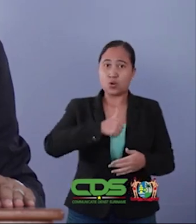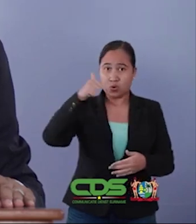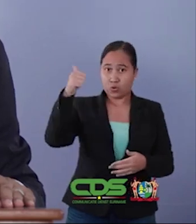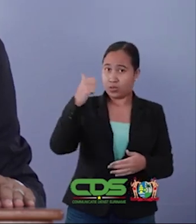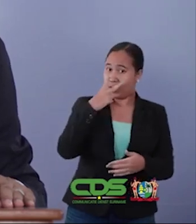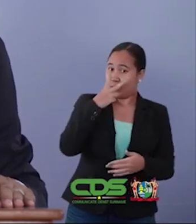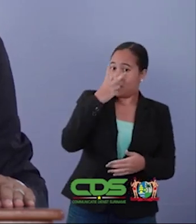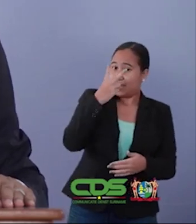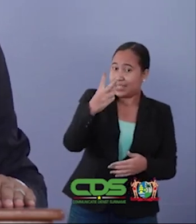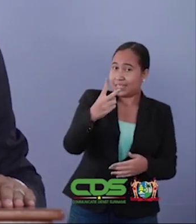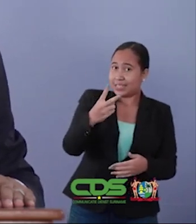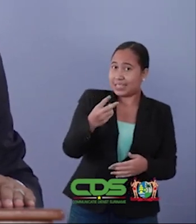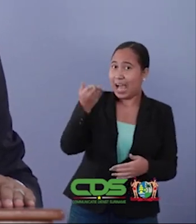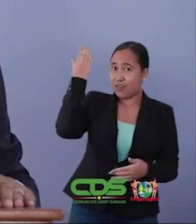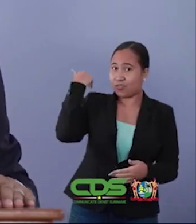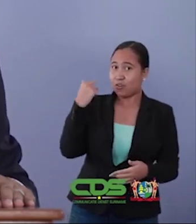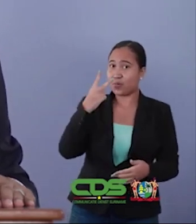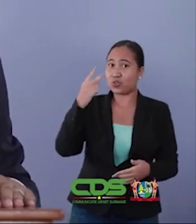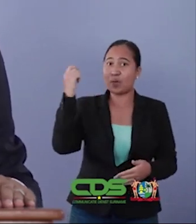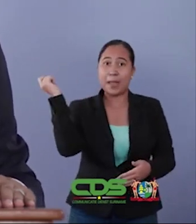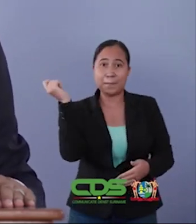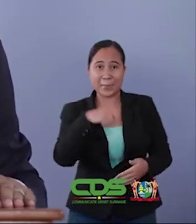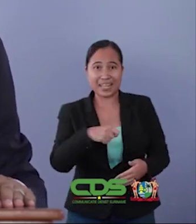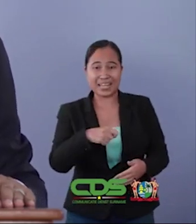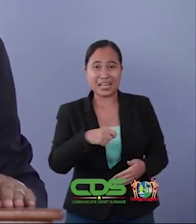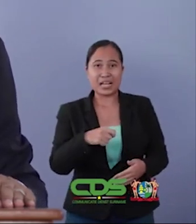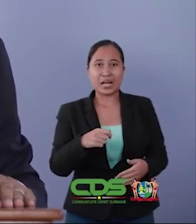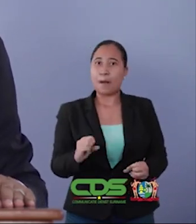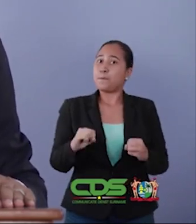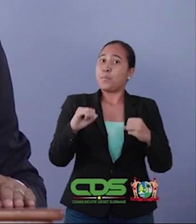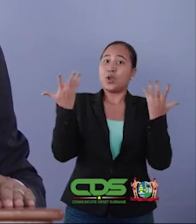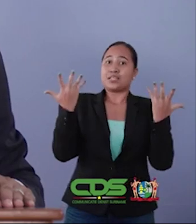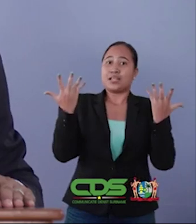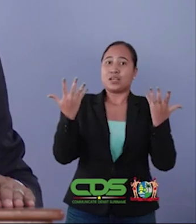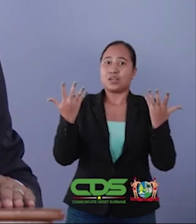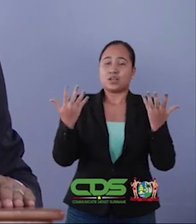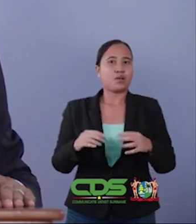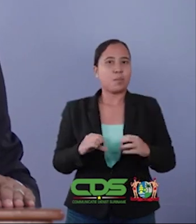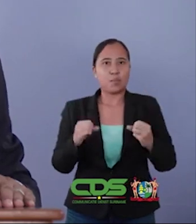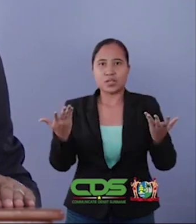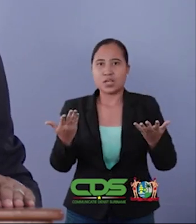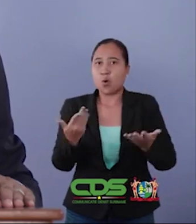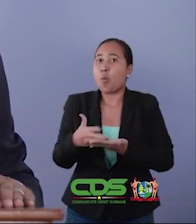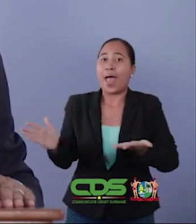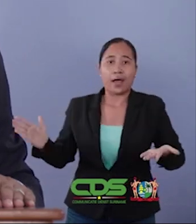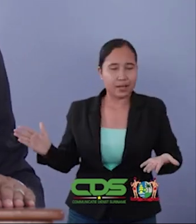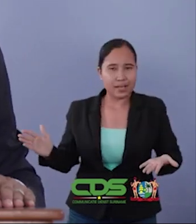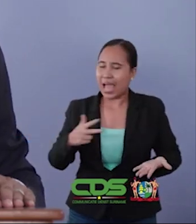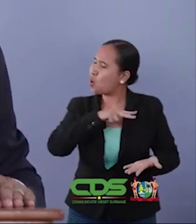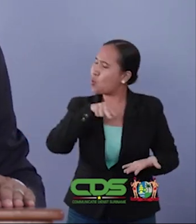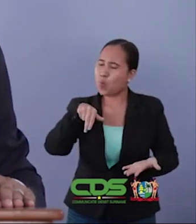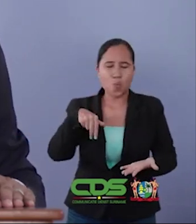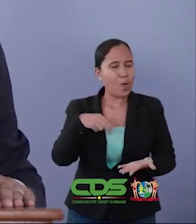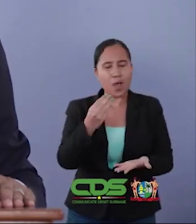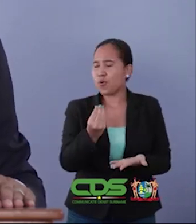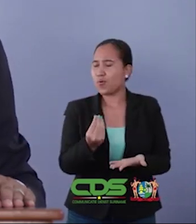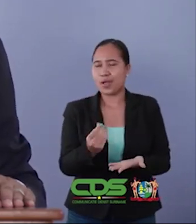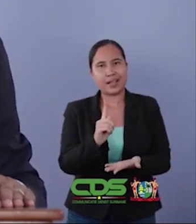afgelopen twee maanden hebben geboekt, kan in één klap teniet worden gedaan. En wij willen dat niet.